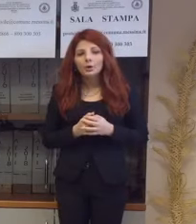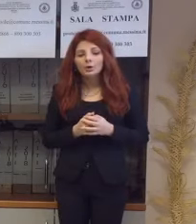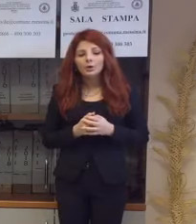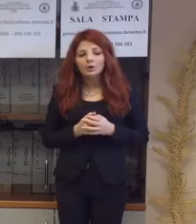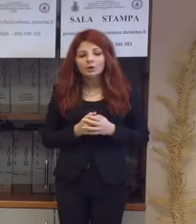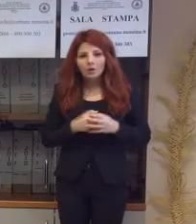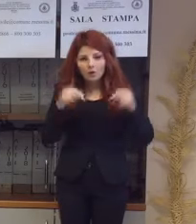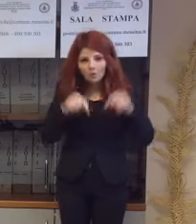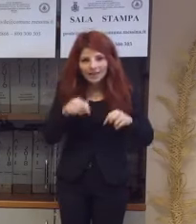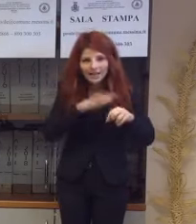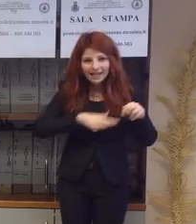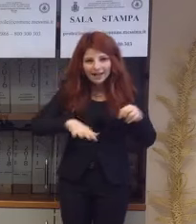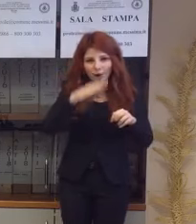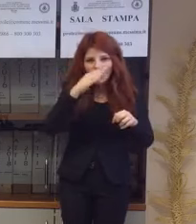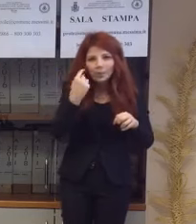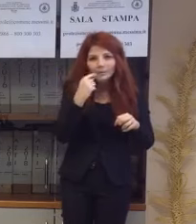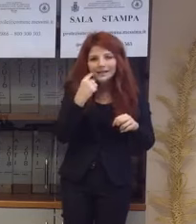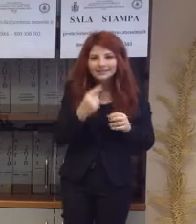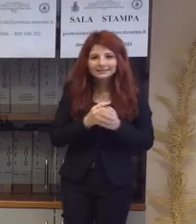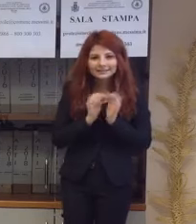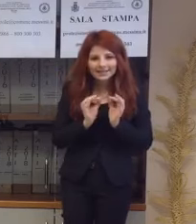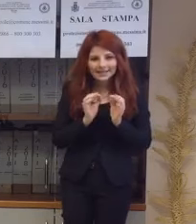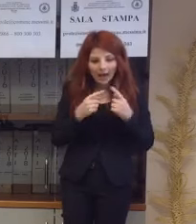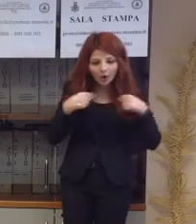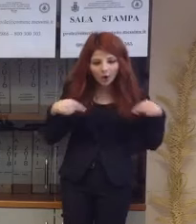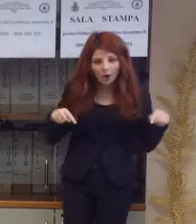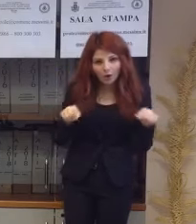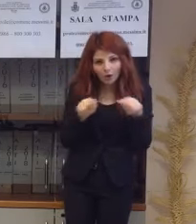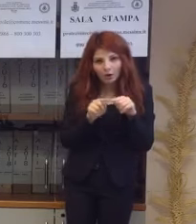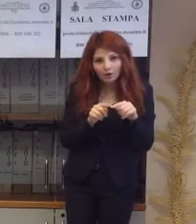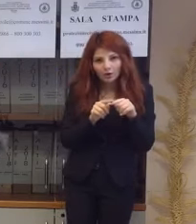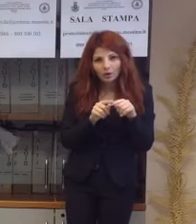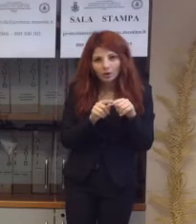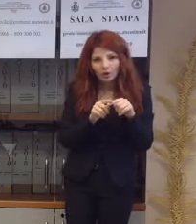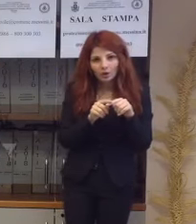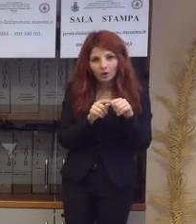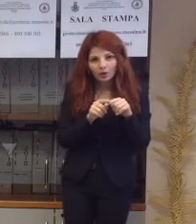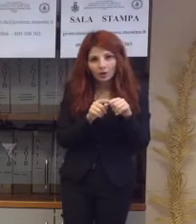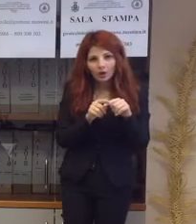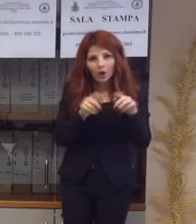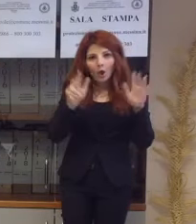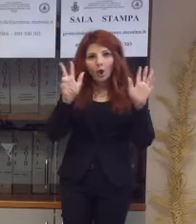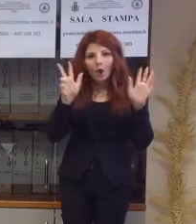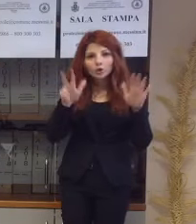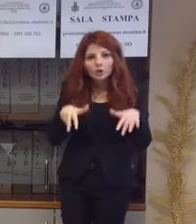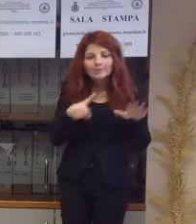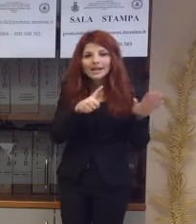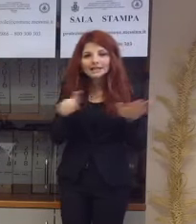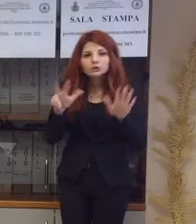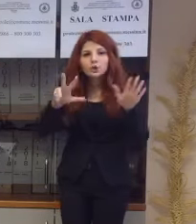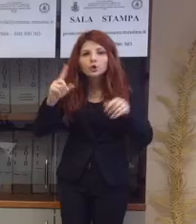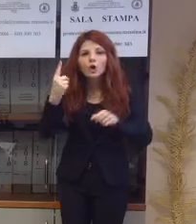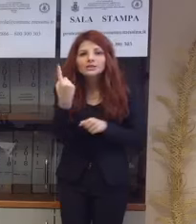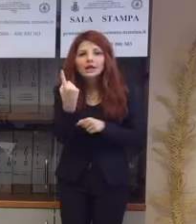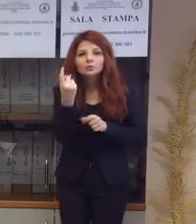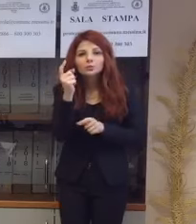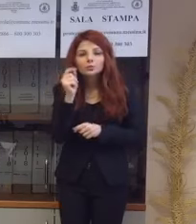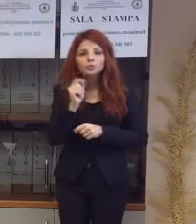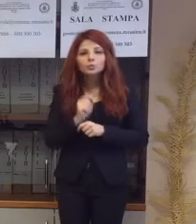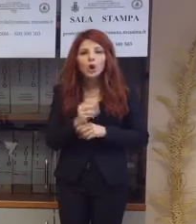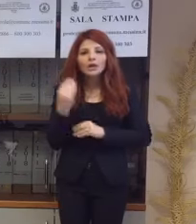del comune di Messina. E su queste 8.681, ecco quali sono i fatti su cui io voglio